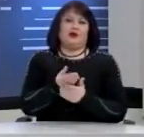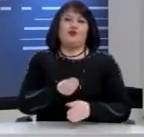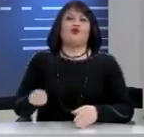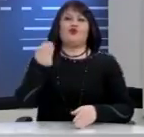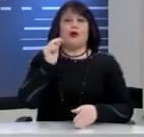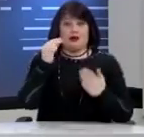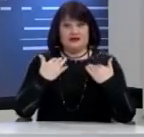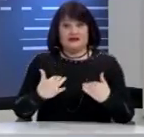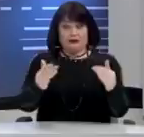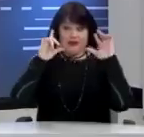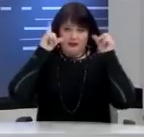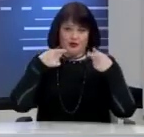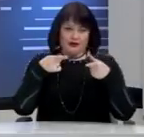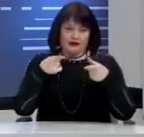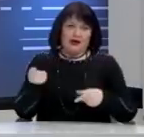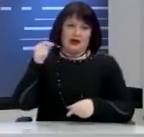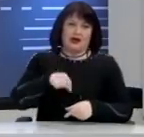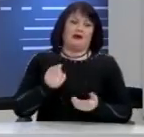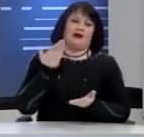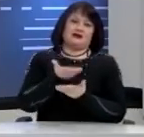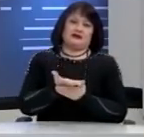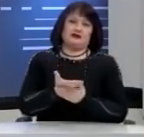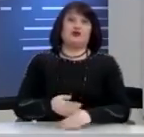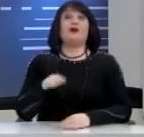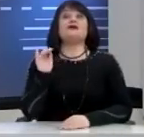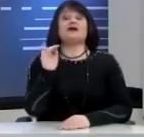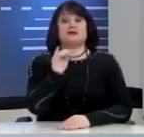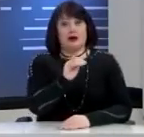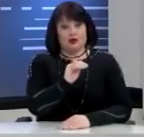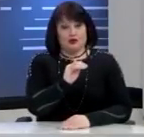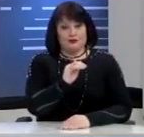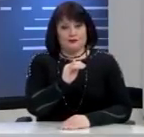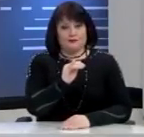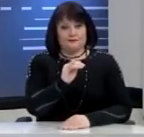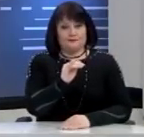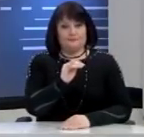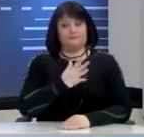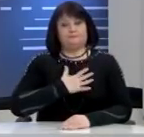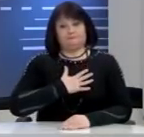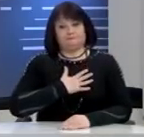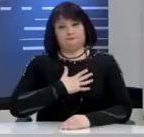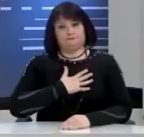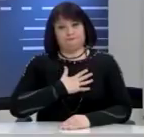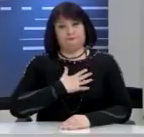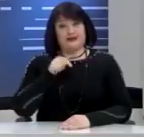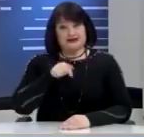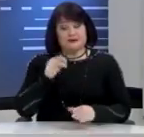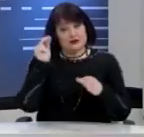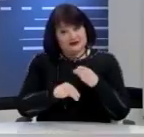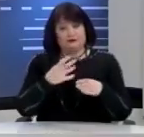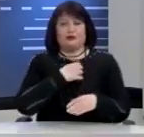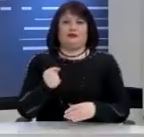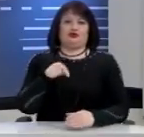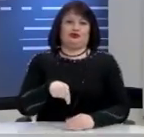όλα κοινοβουλευτικά και δημοκρατικά. Σας καλώ λοιπόν με το χέρι στην καρδιά να δώσετε σήμερα ψήφο